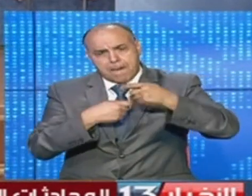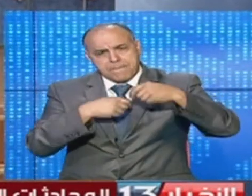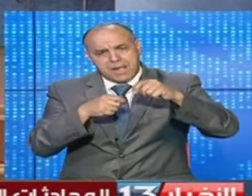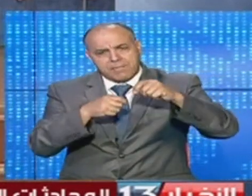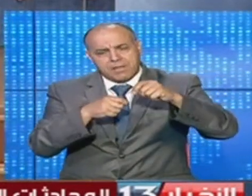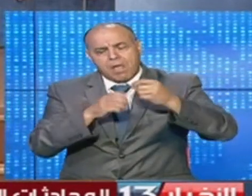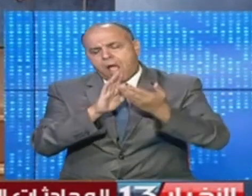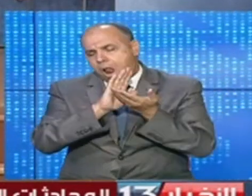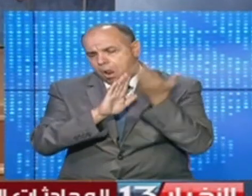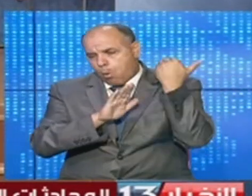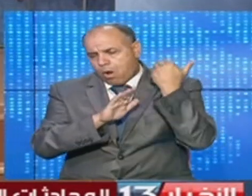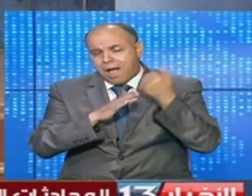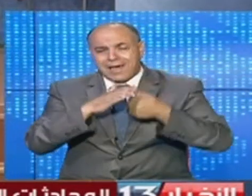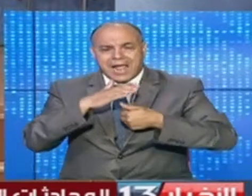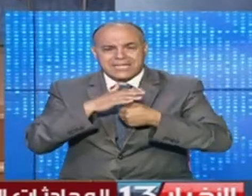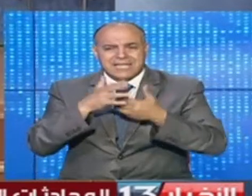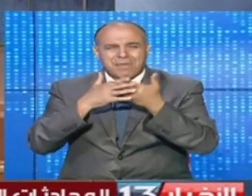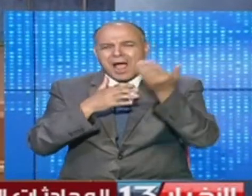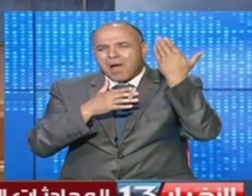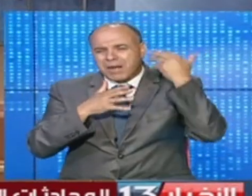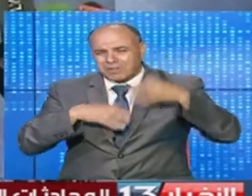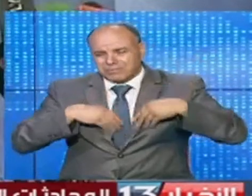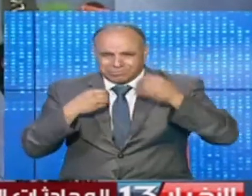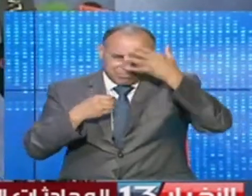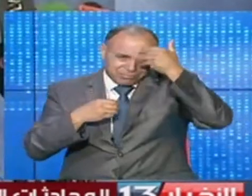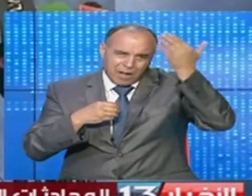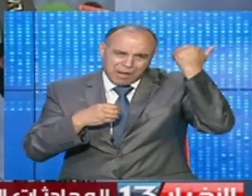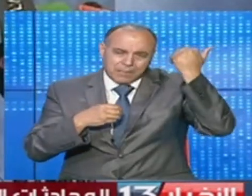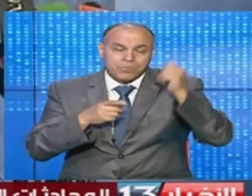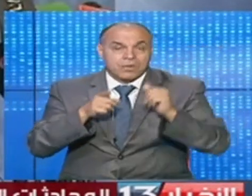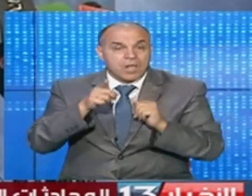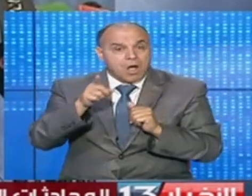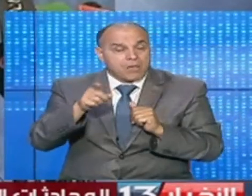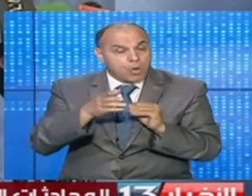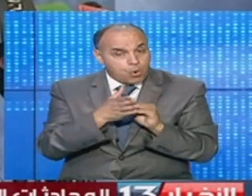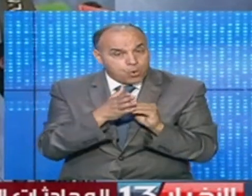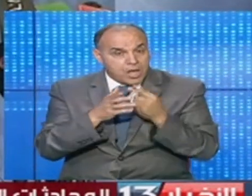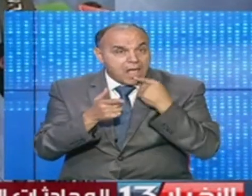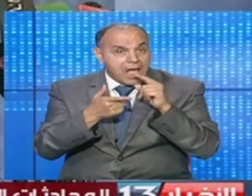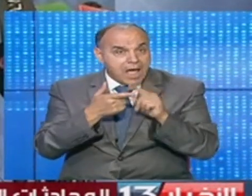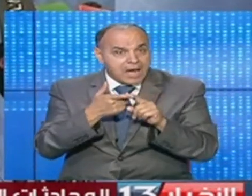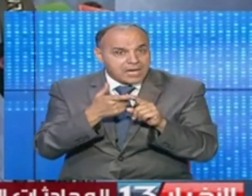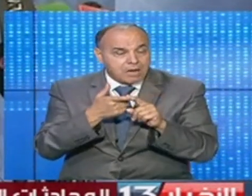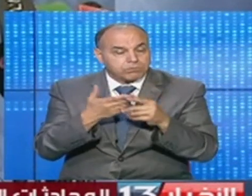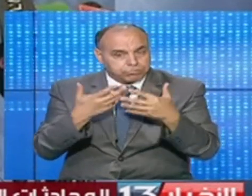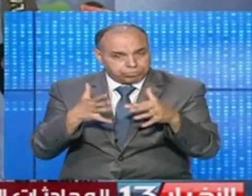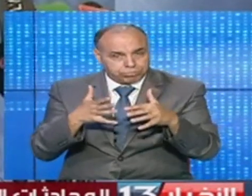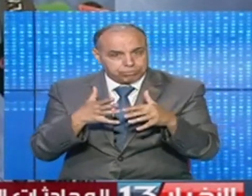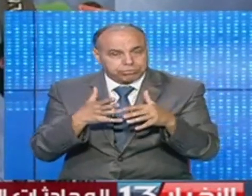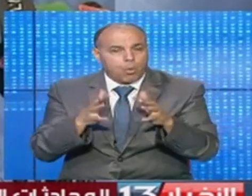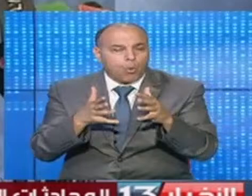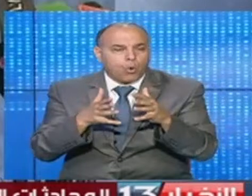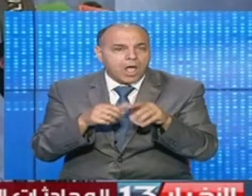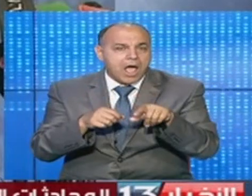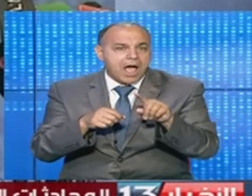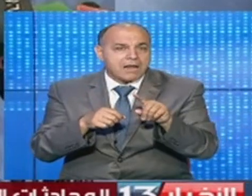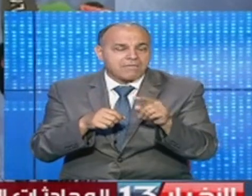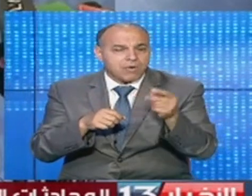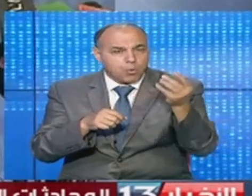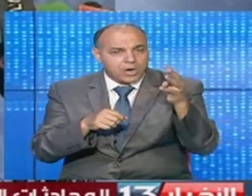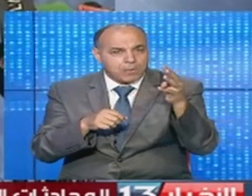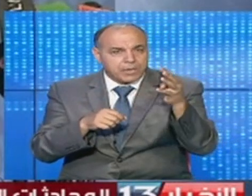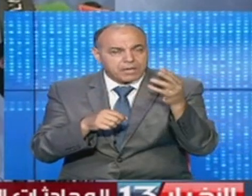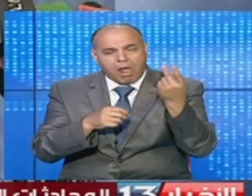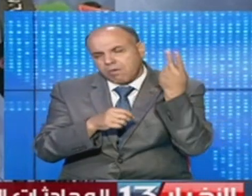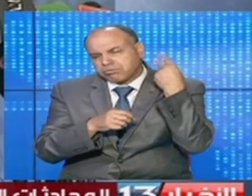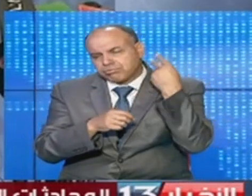التي فرضها الرئيس الامريكي دولار جاءت العامه السابقه مضيفا ان هو سيتم رفع حوالي الف واربعين من